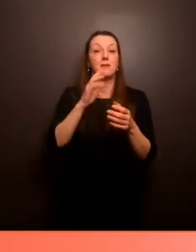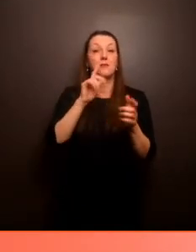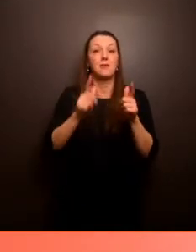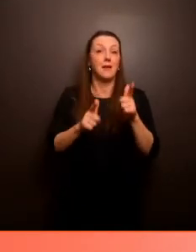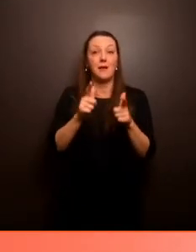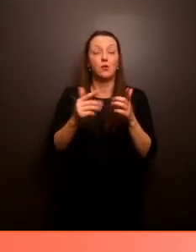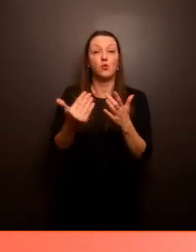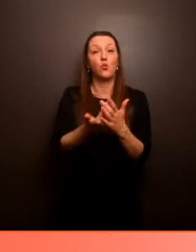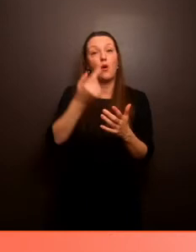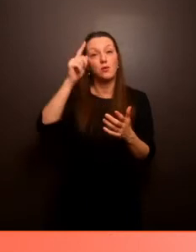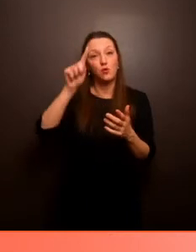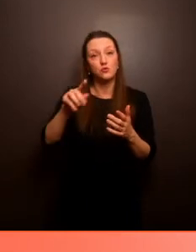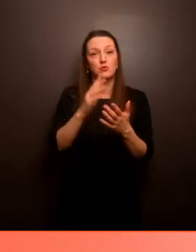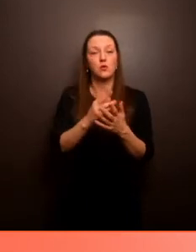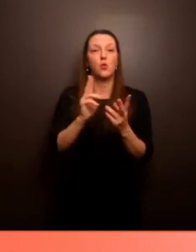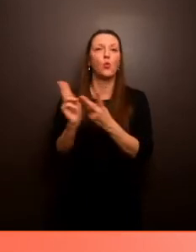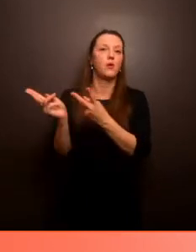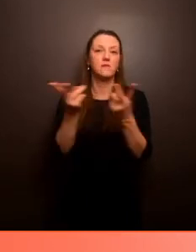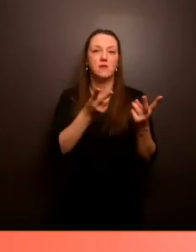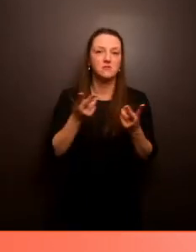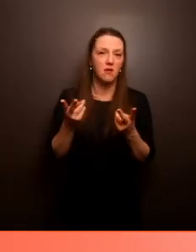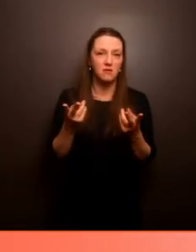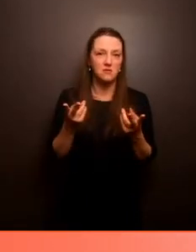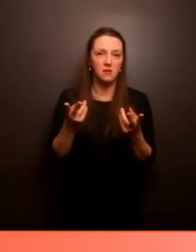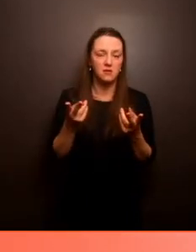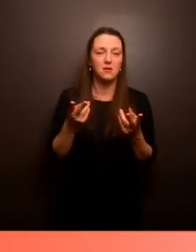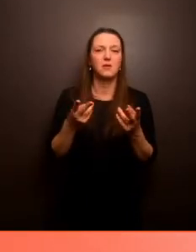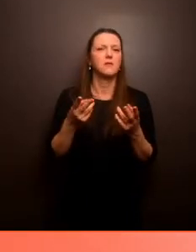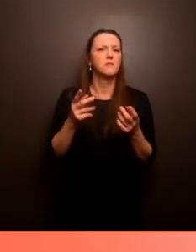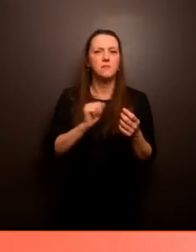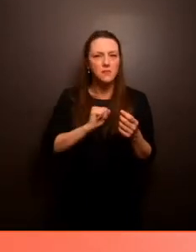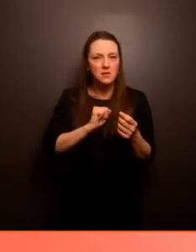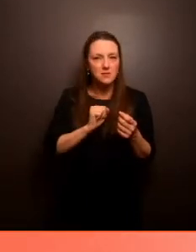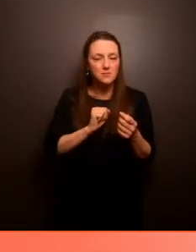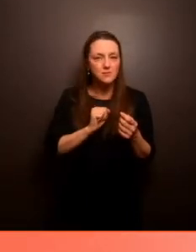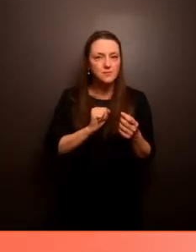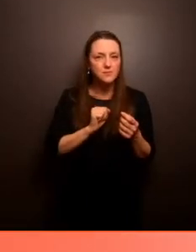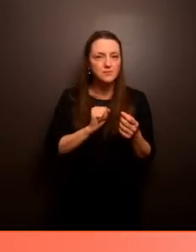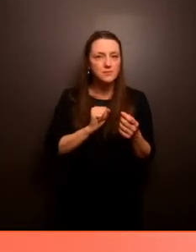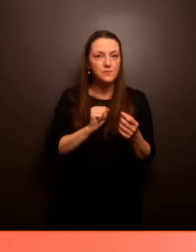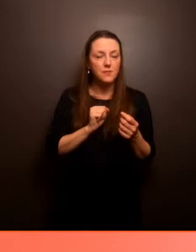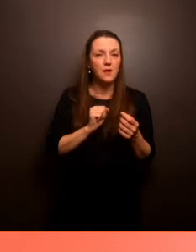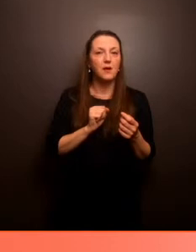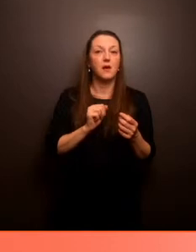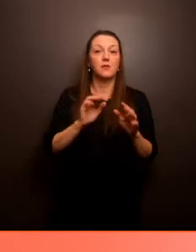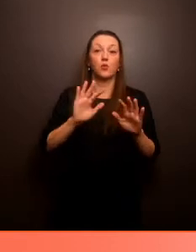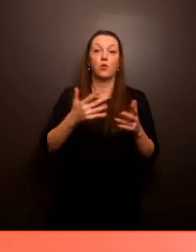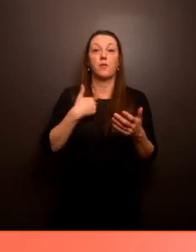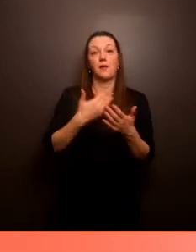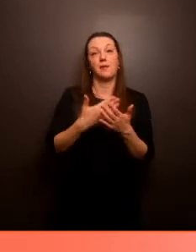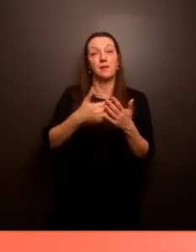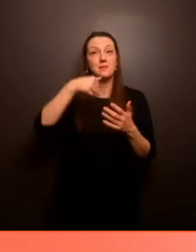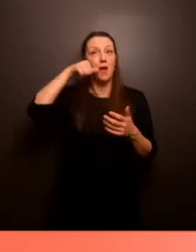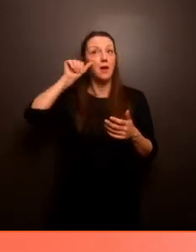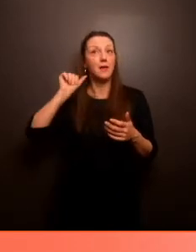on üsnagi universaalsed. Ja universaalsed selles võtmes, et võib-olla see, mida ma eile oskasin ja